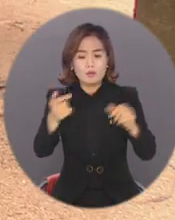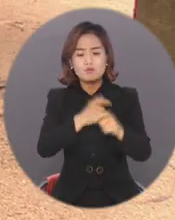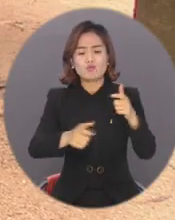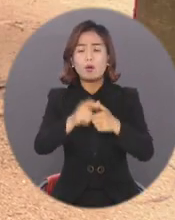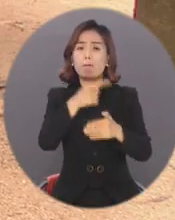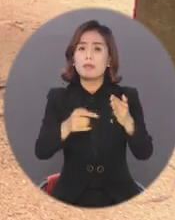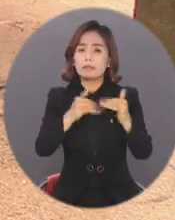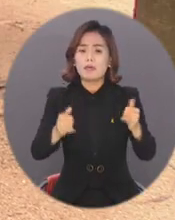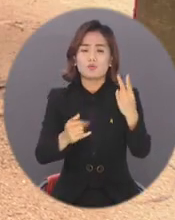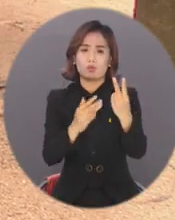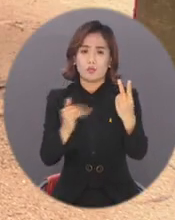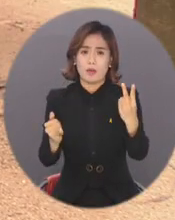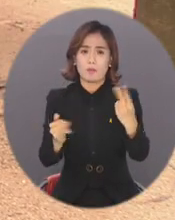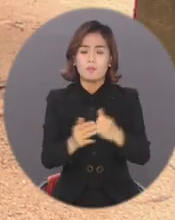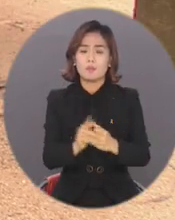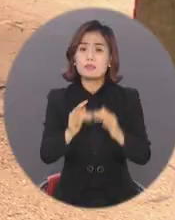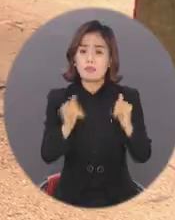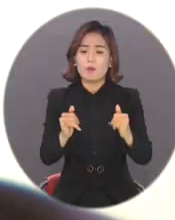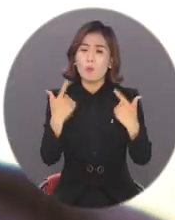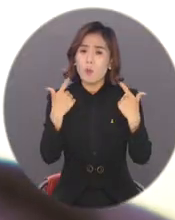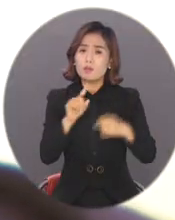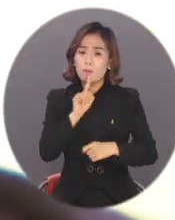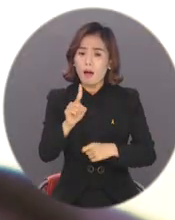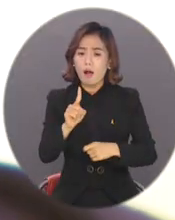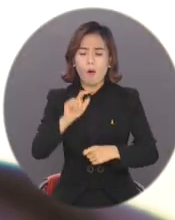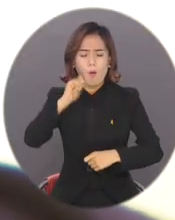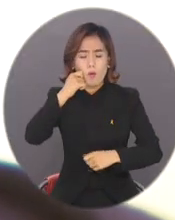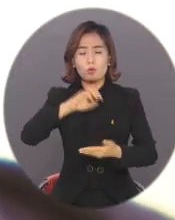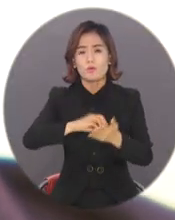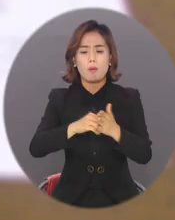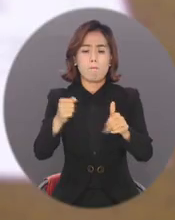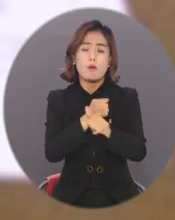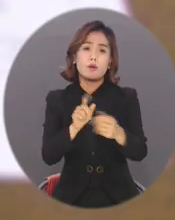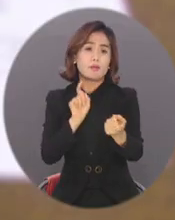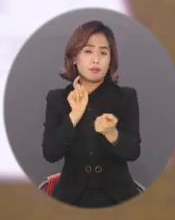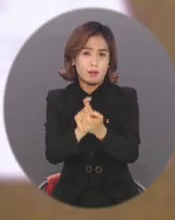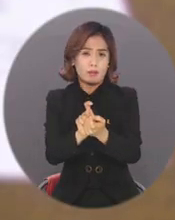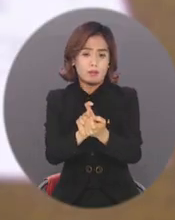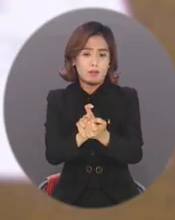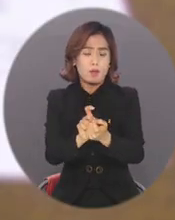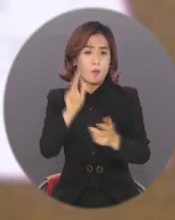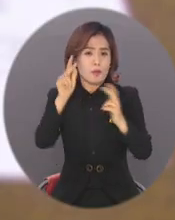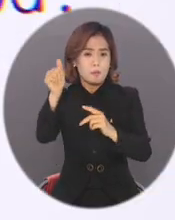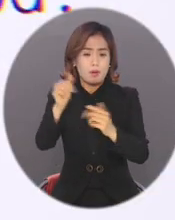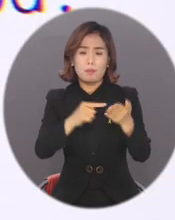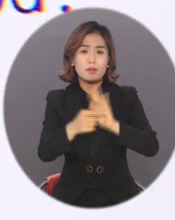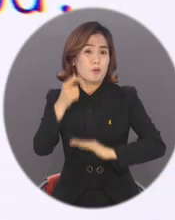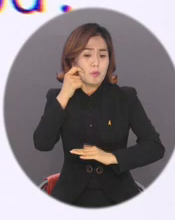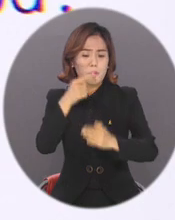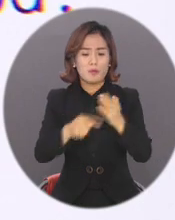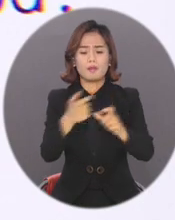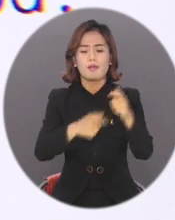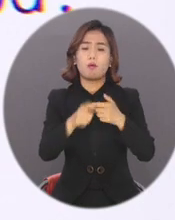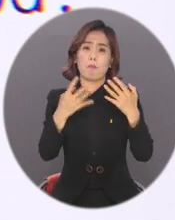피해자는 지금까지 모두 2명. 이들은 한결같이 말로 표현하기 어려운 폭행을 당했다며 업주가 무서워 나타나지 못하는